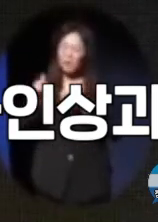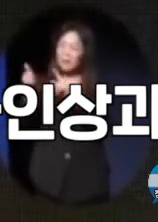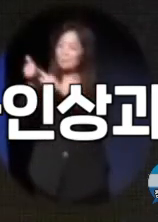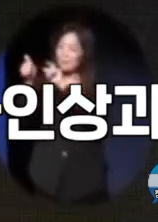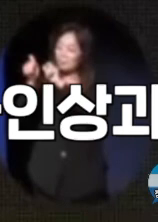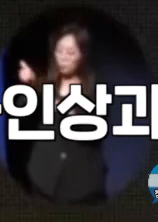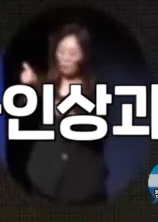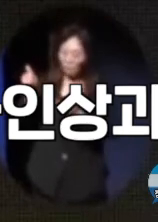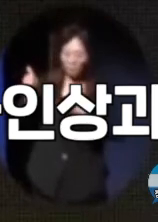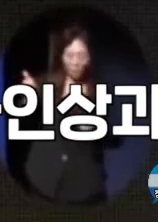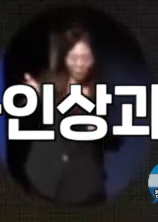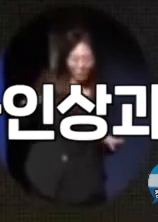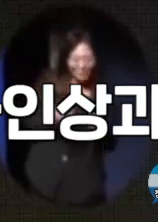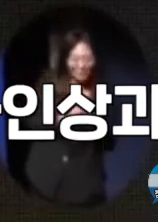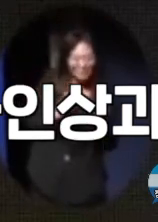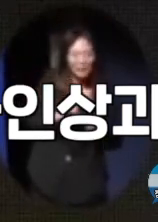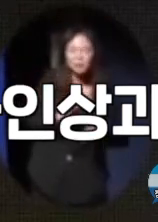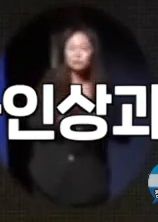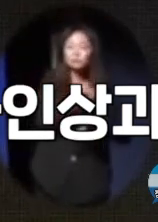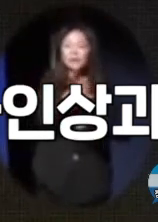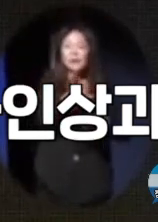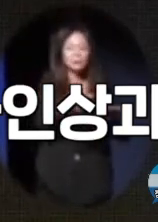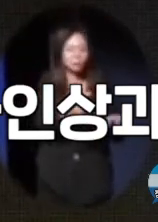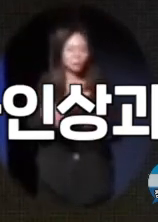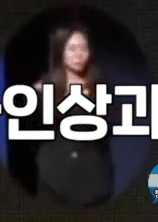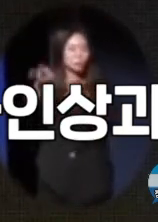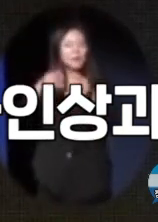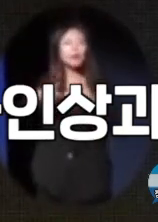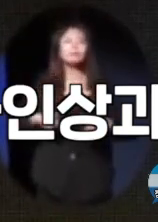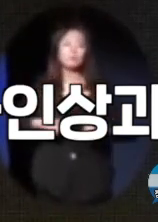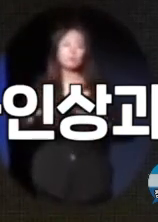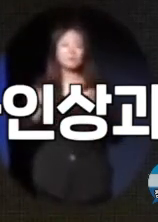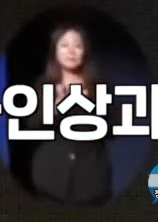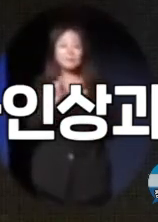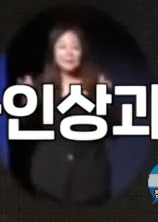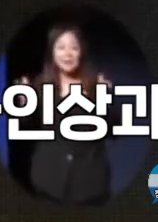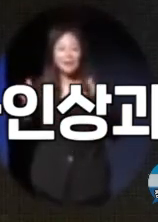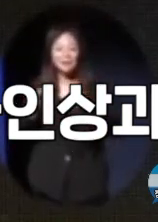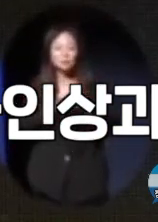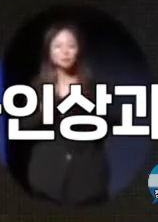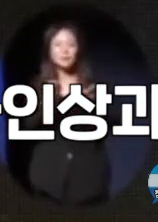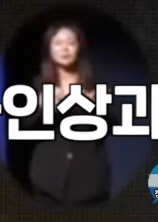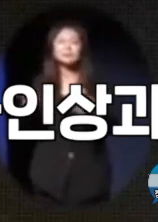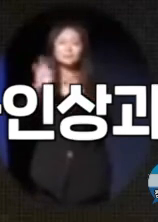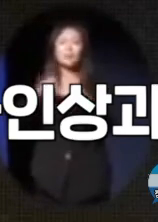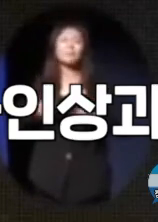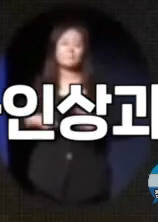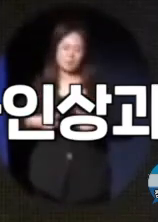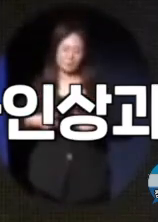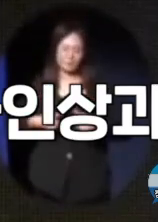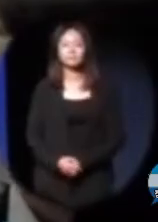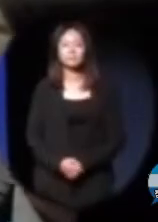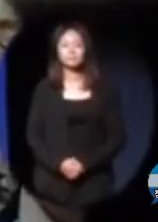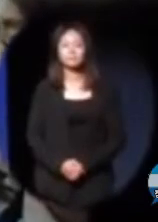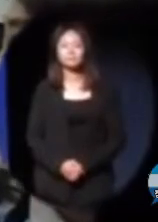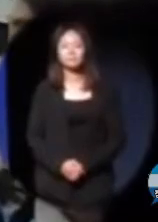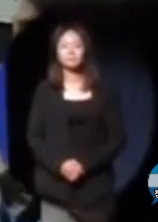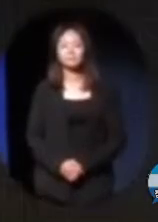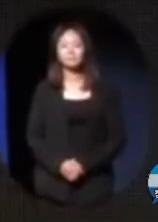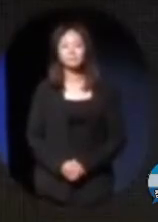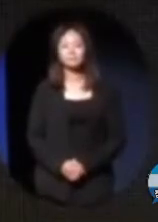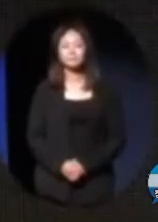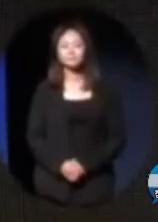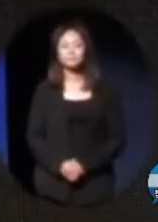중소기업들의 납품 단가 인상과 근로자 급여 인상을 추진하면 어떻겠습니까? 이와